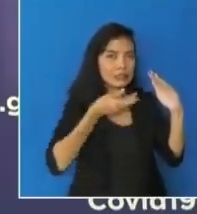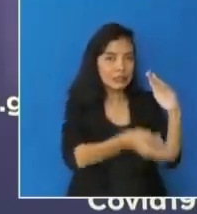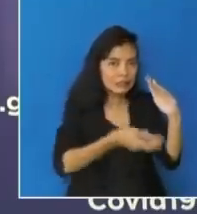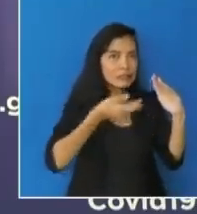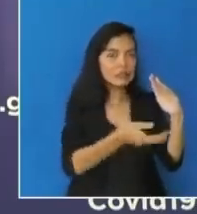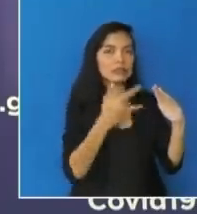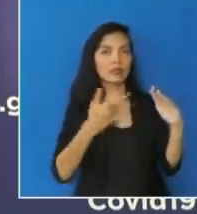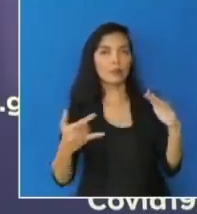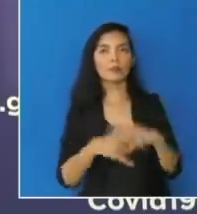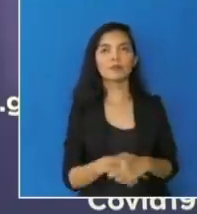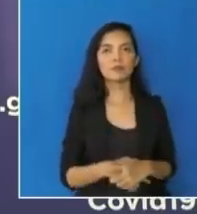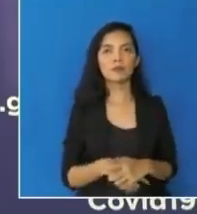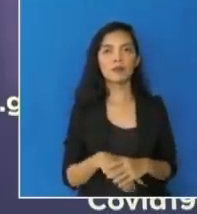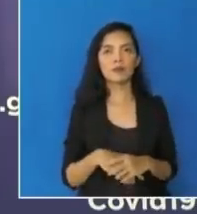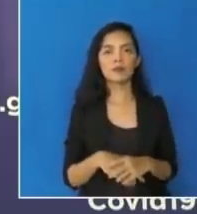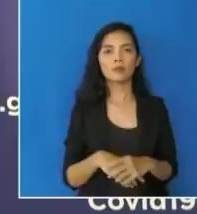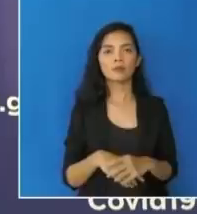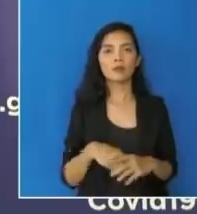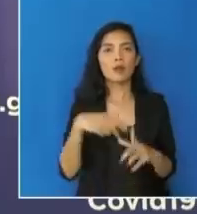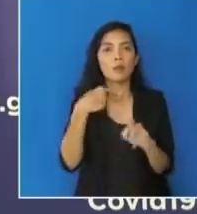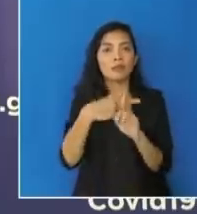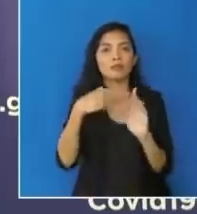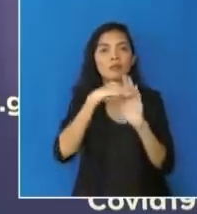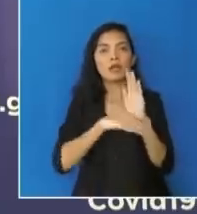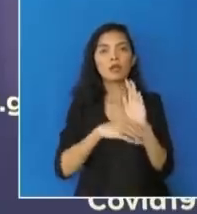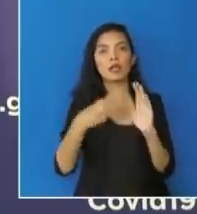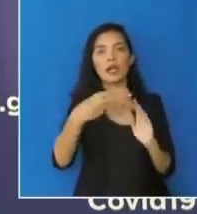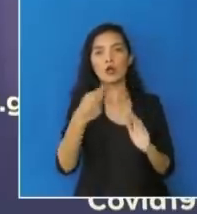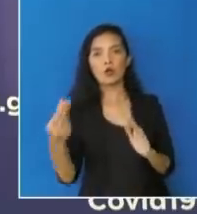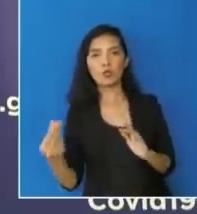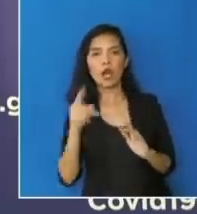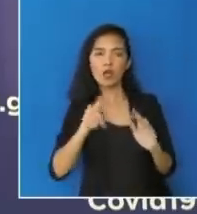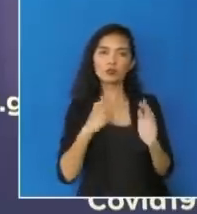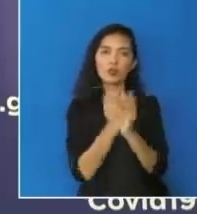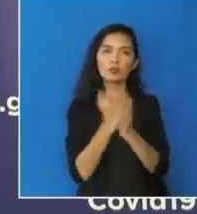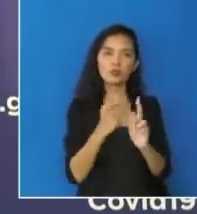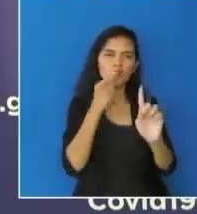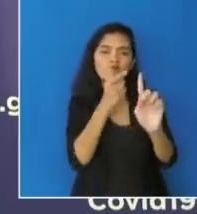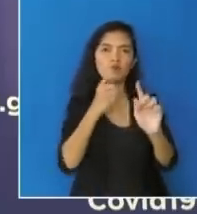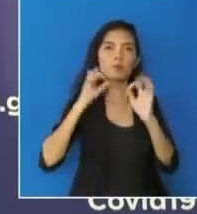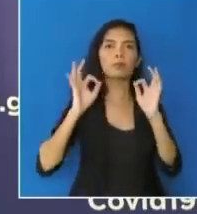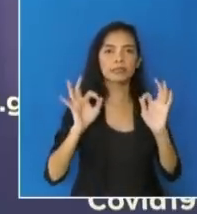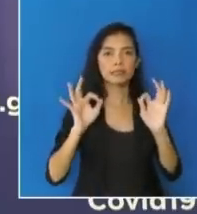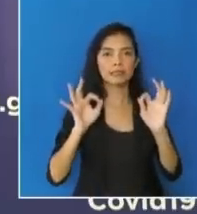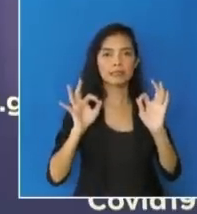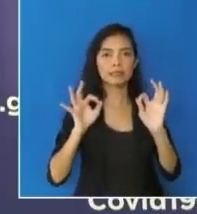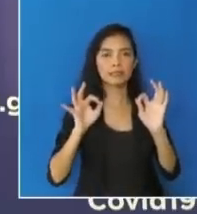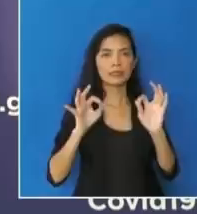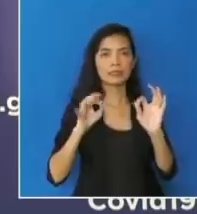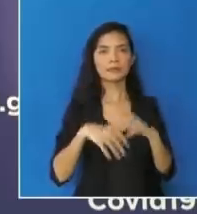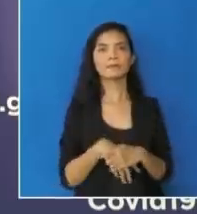Kemudian berbagai kebijakan stimulus ekonomi harus betul-betul tepat sasaran dan